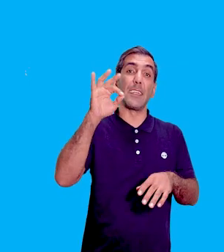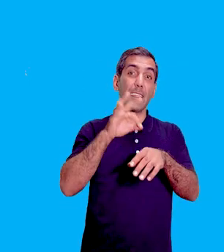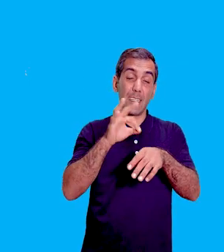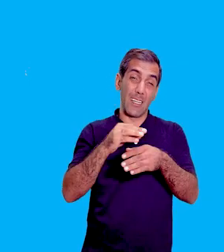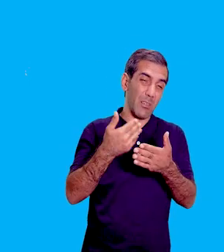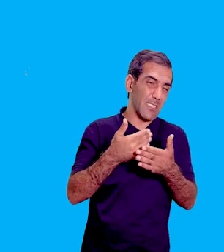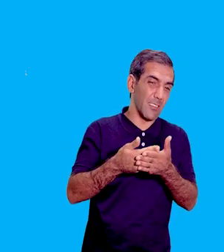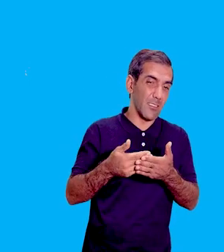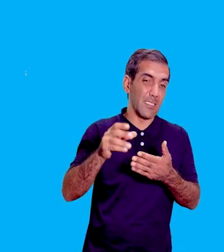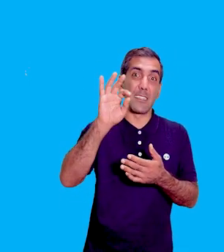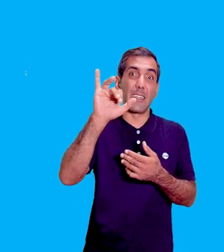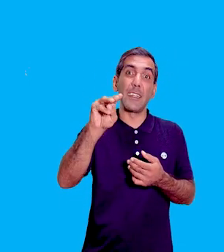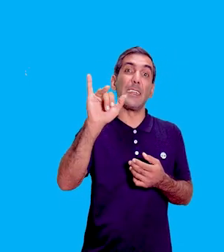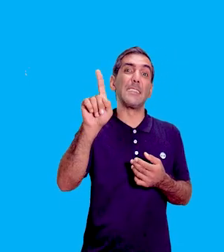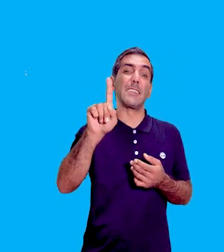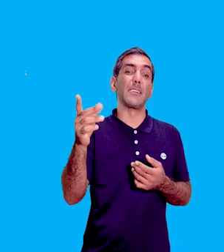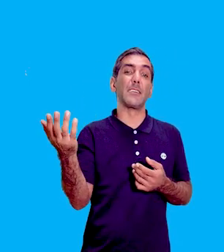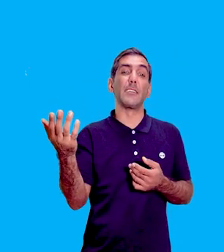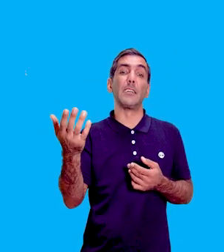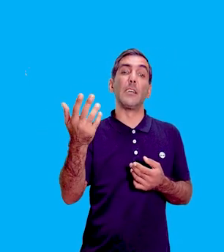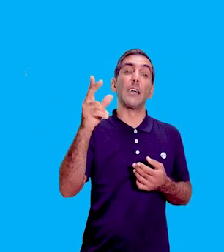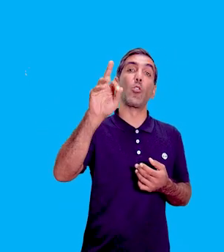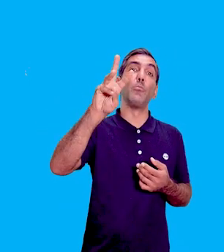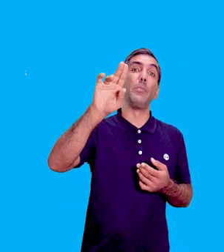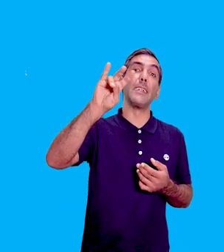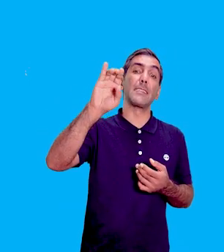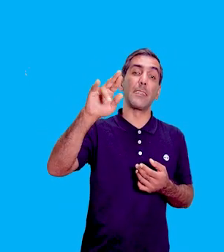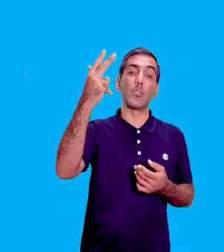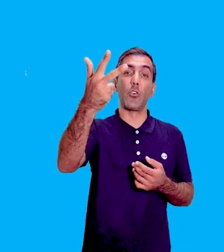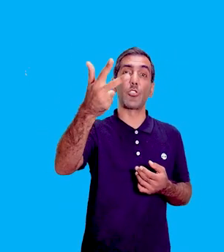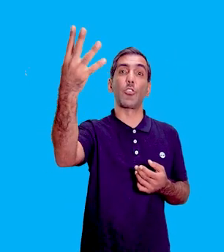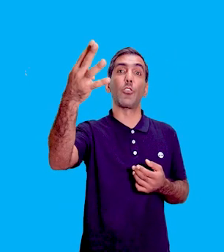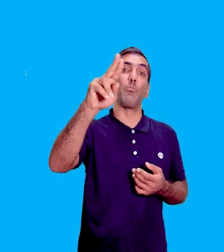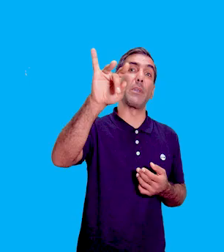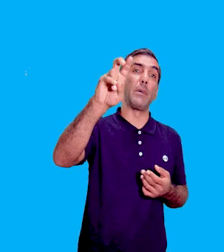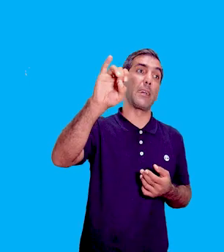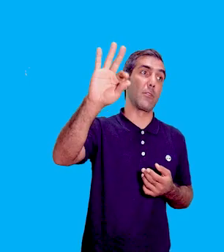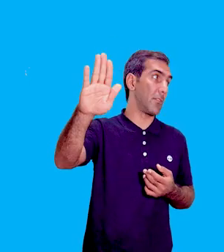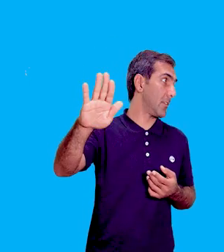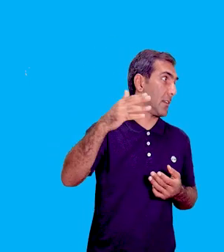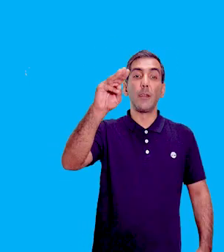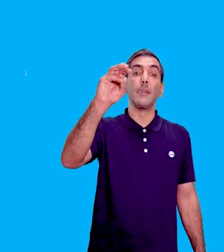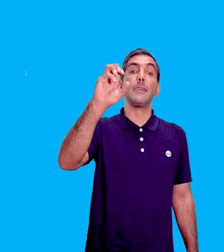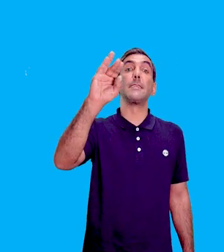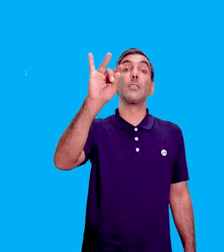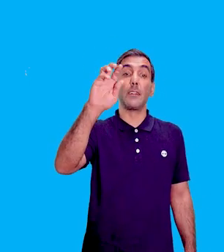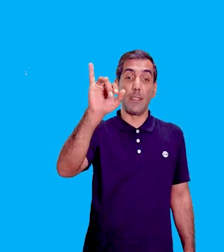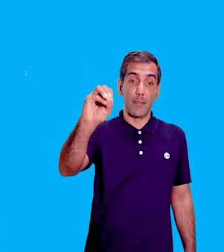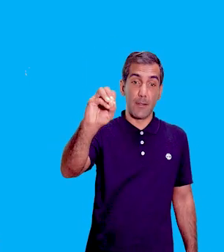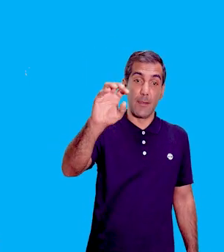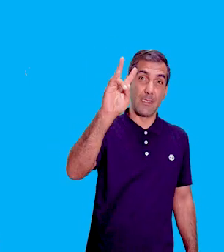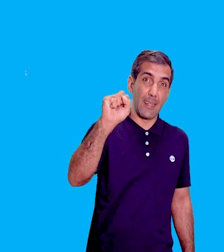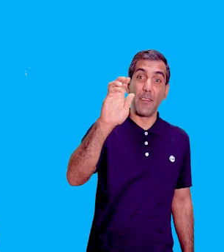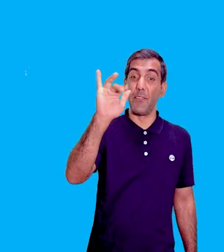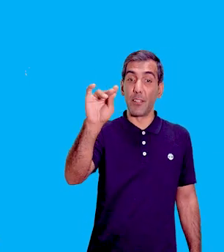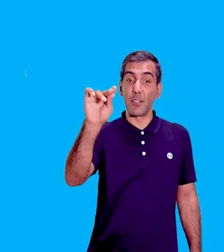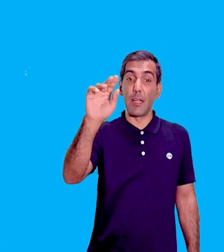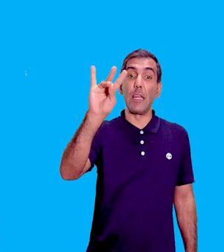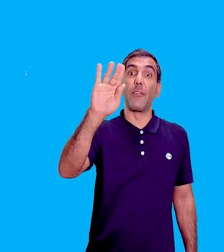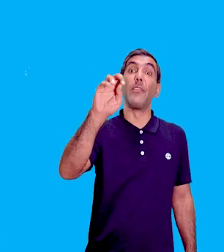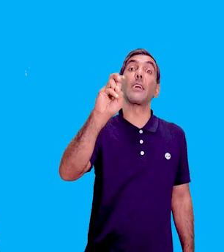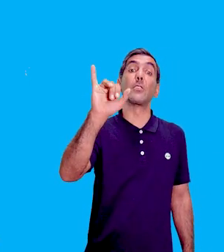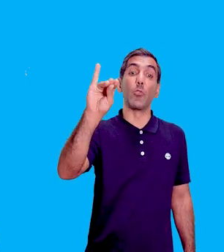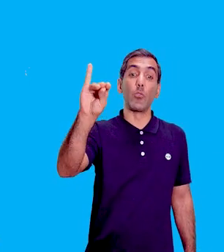DNK ütgemeginiň öňüni alýar. Käbirleri täze viruslaryň ýygnalmagyna päsgel berýär. Şonuň üçin bejerge